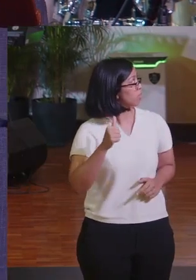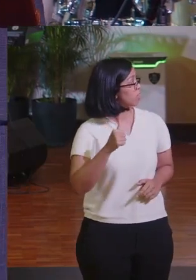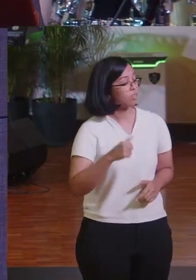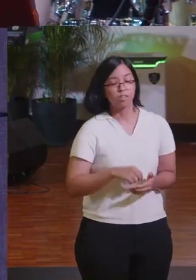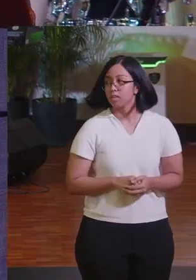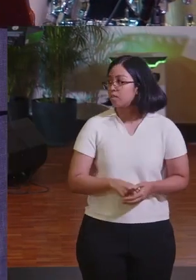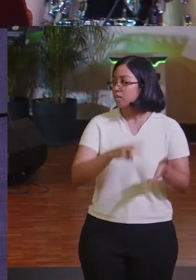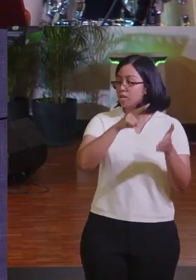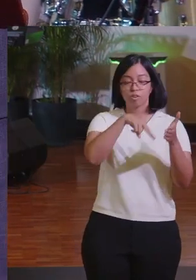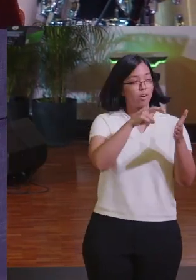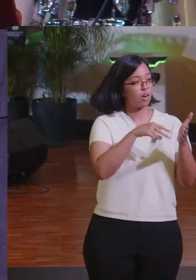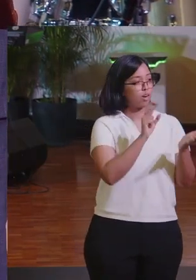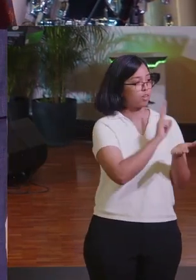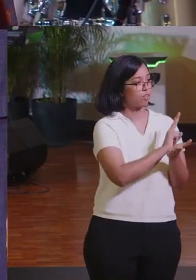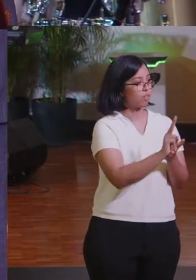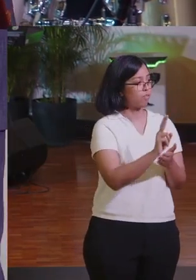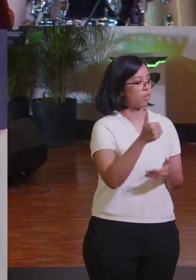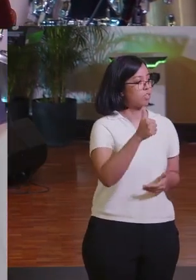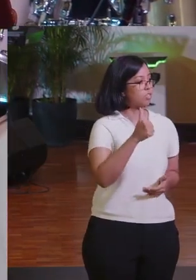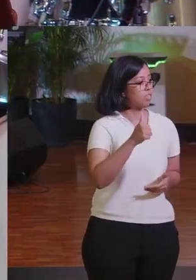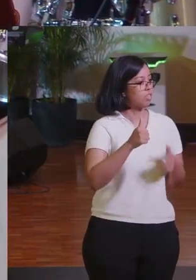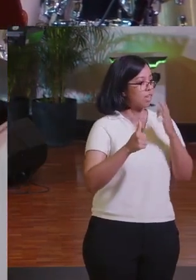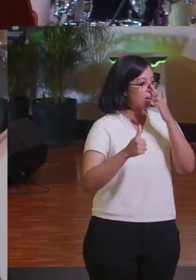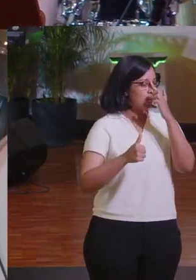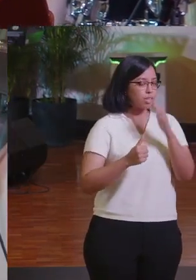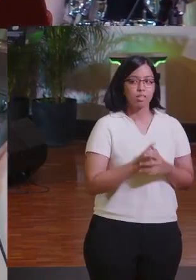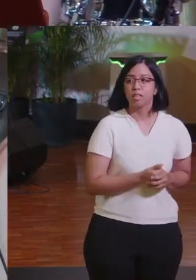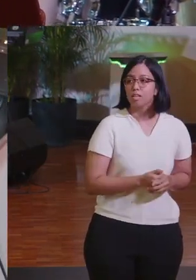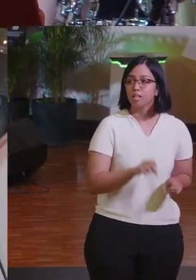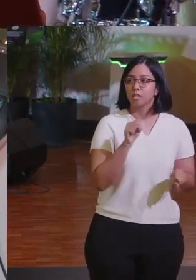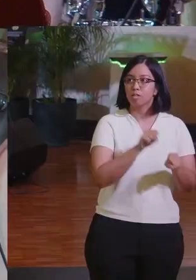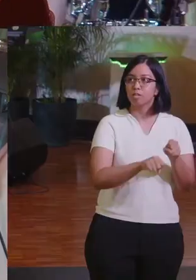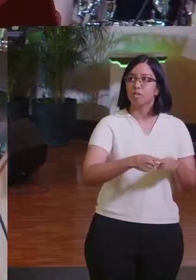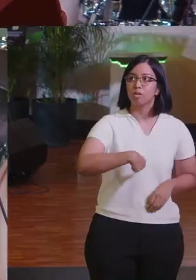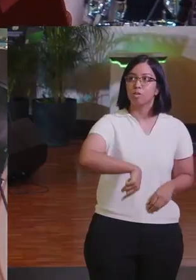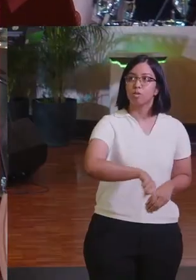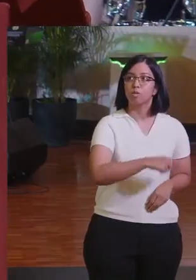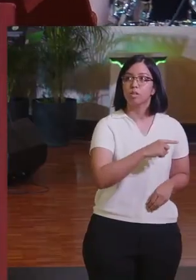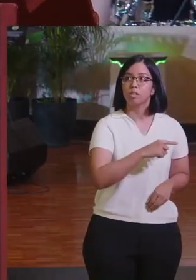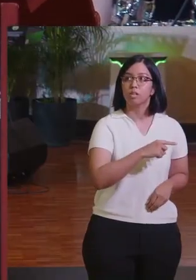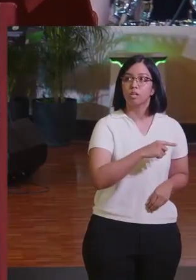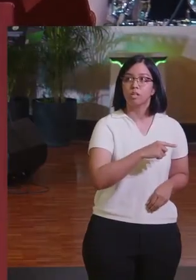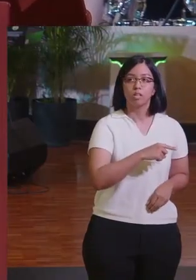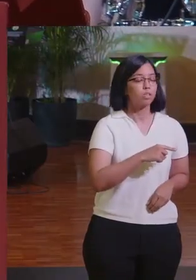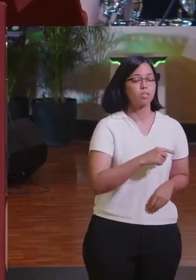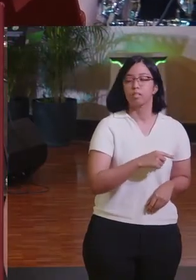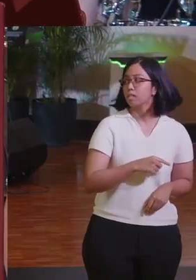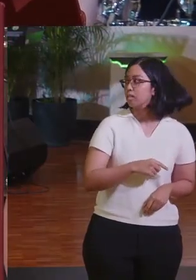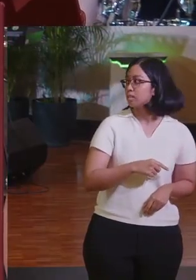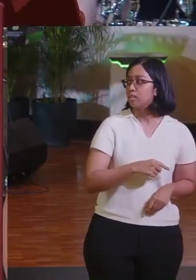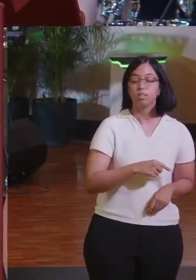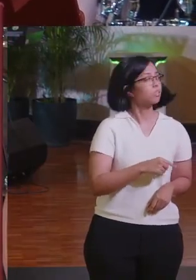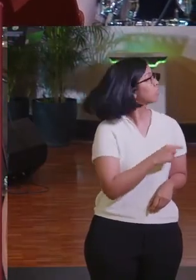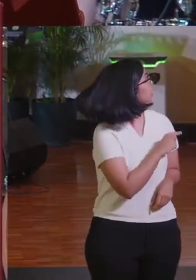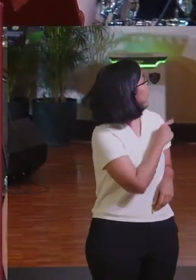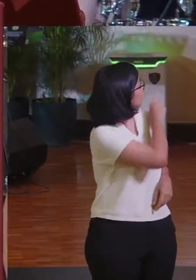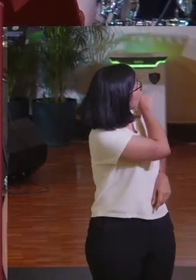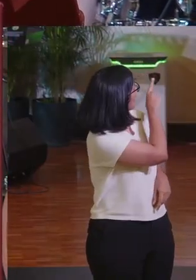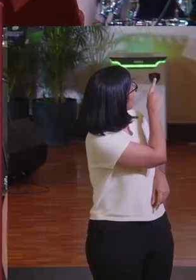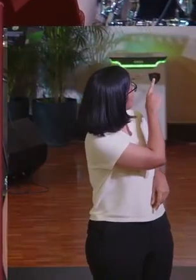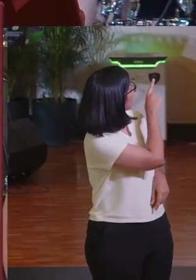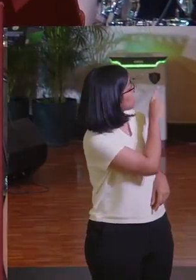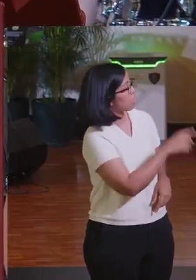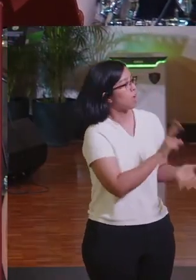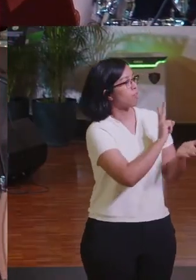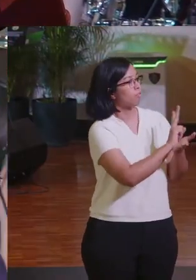hindi ko na uulitin. Pero bibigyan natin ng isang salita ang bawat talata. Verse 7, verse 8,